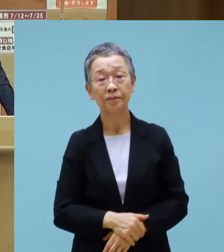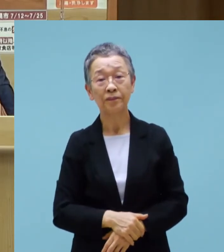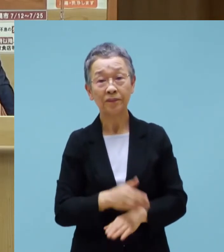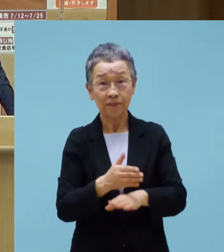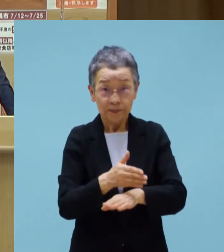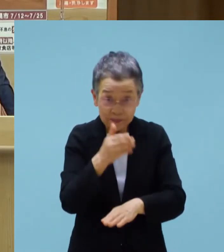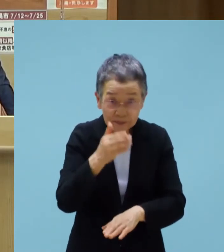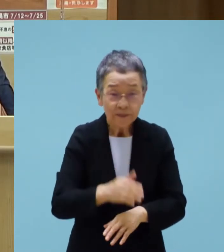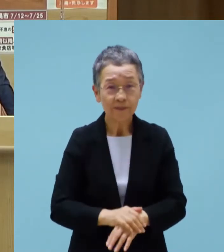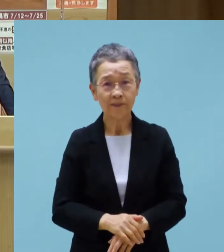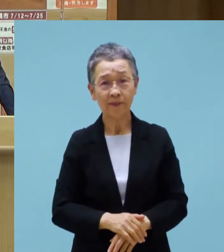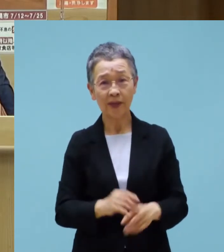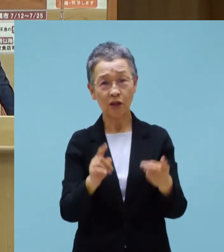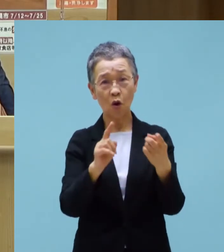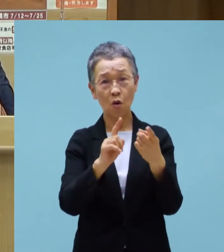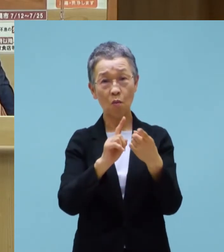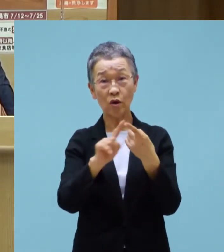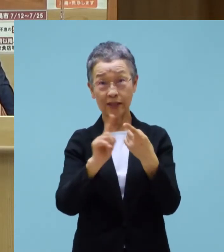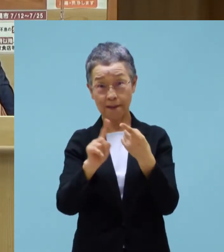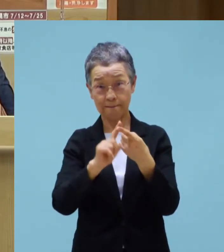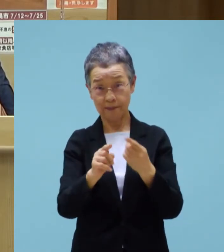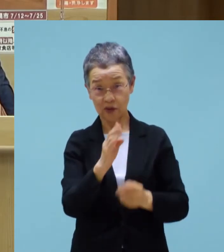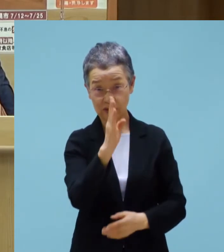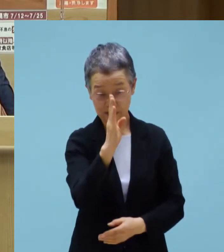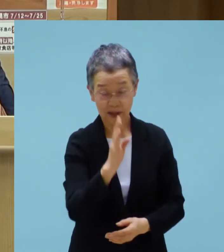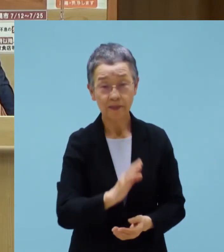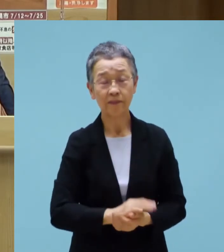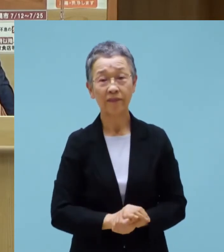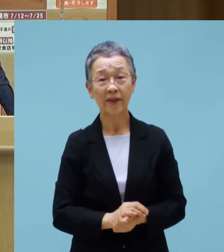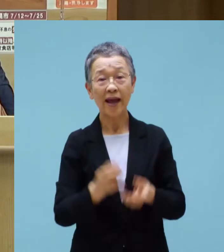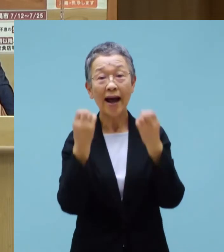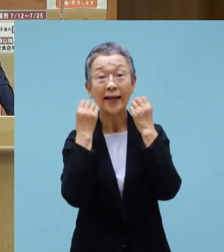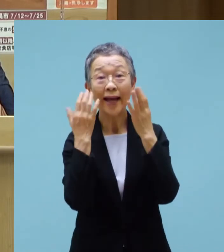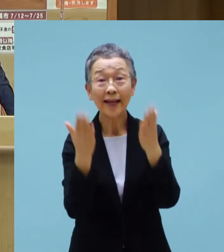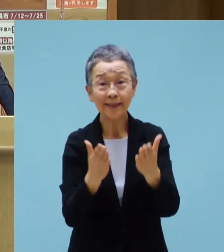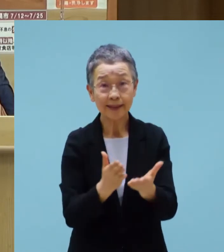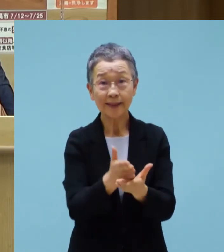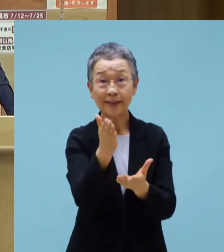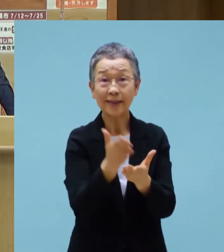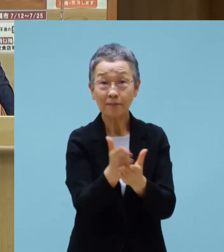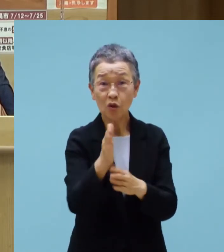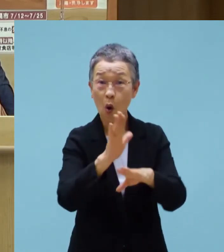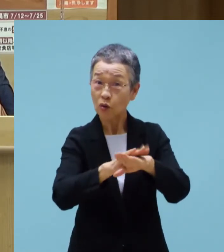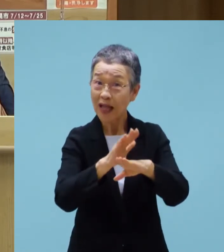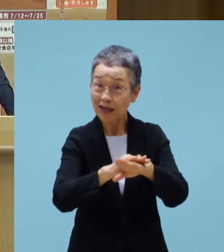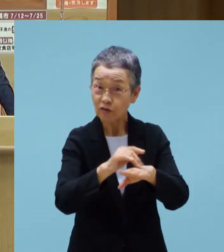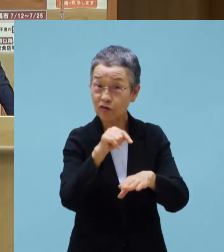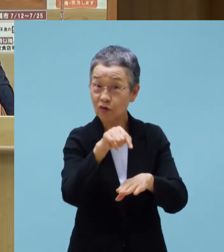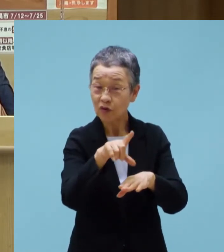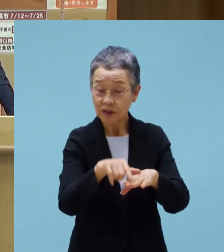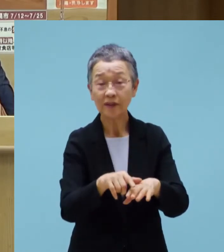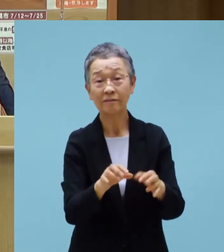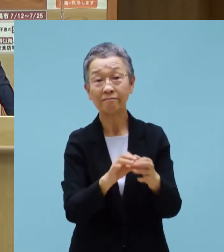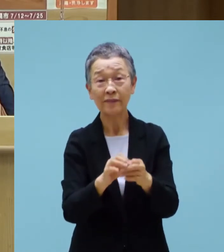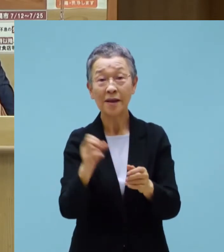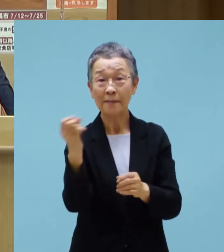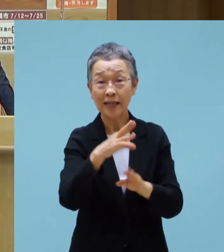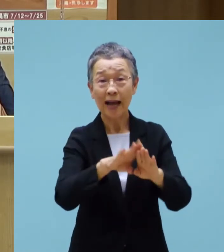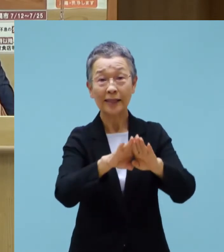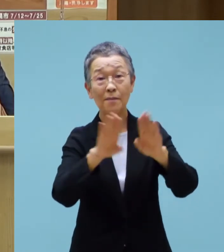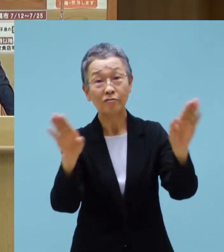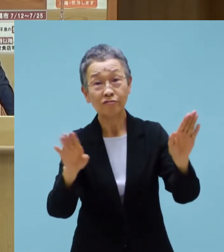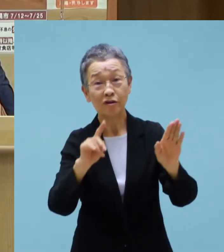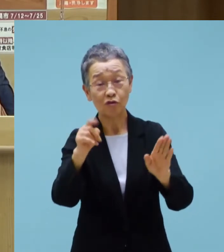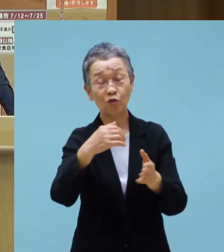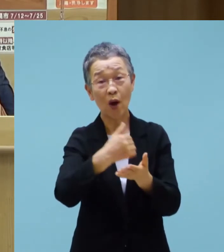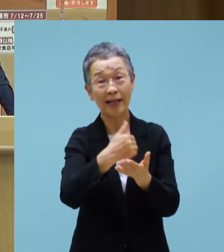あと1点だけ教えてください。新しい旅のスタイルについて、これは感染状況に応じて再開もというお話が議会でもされて